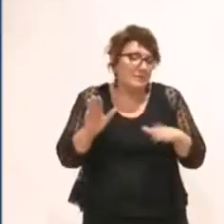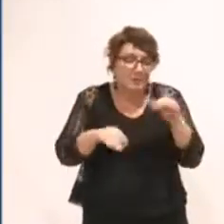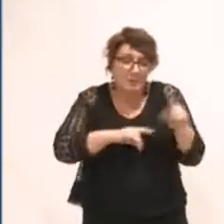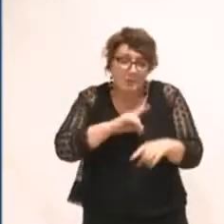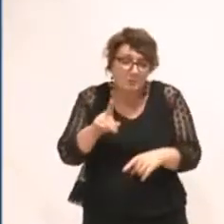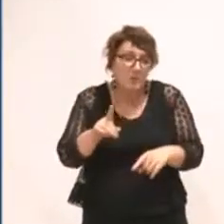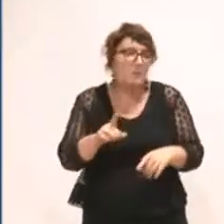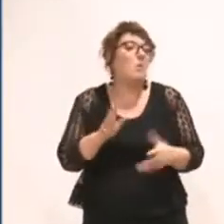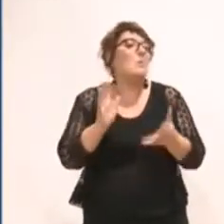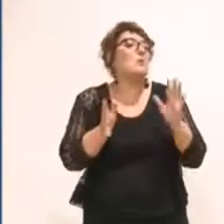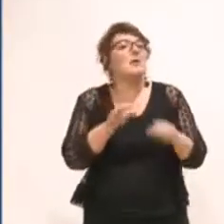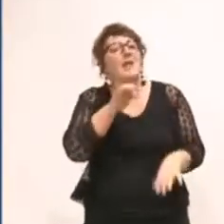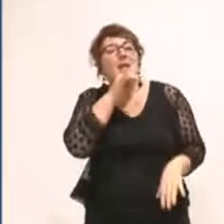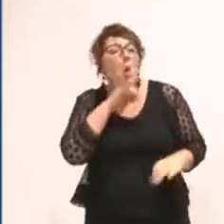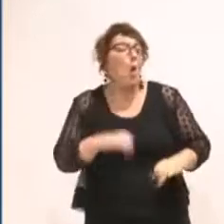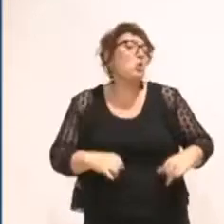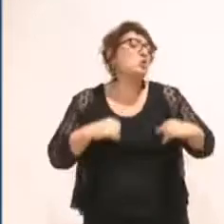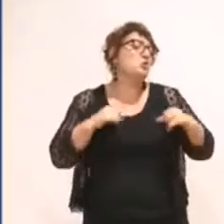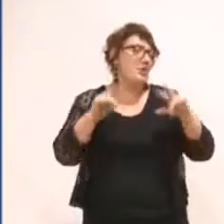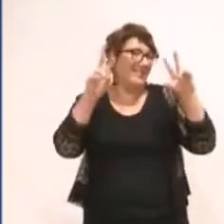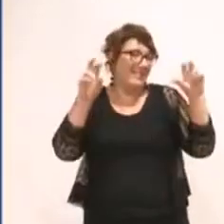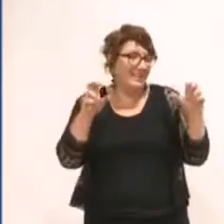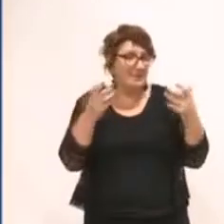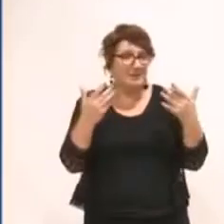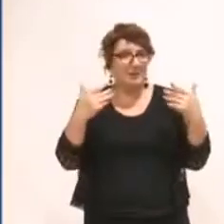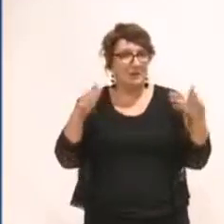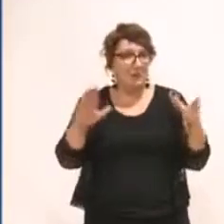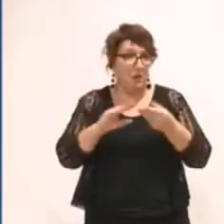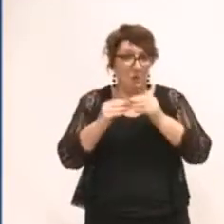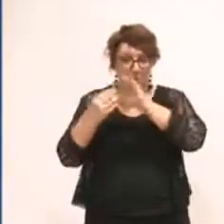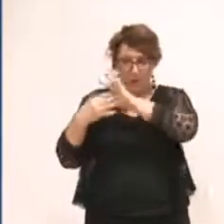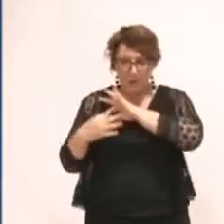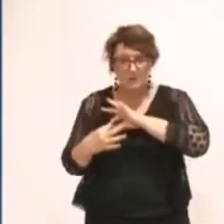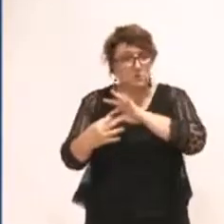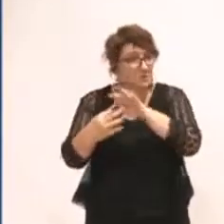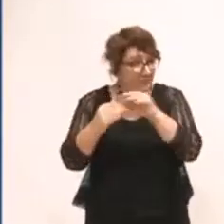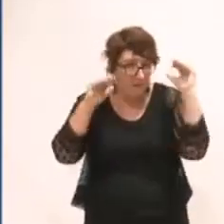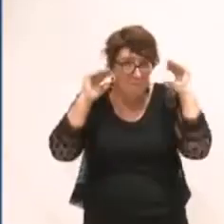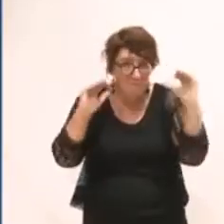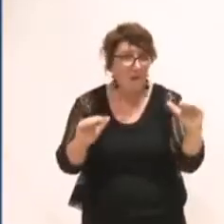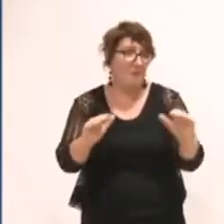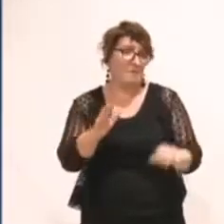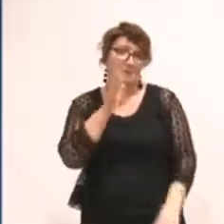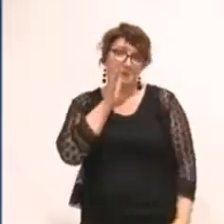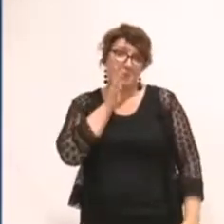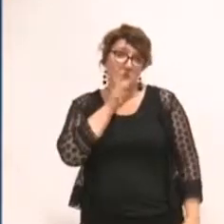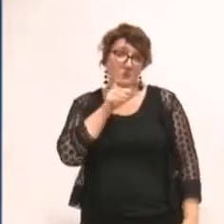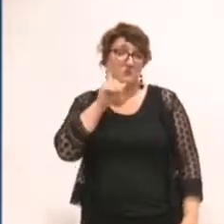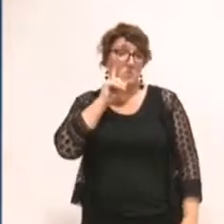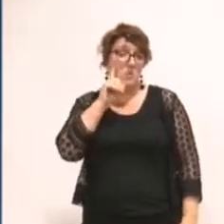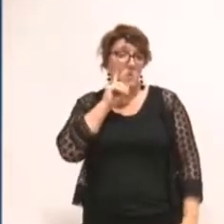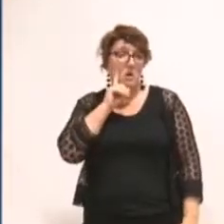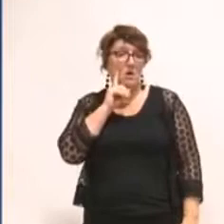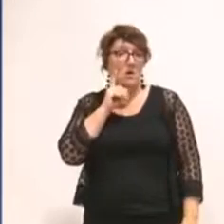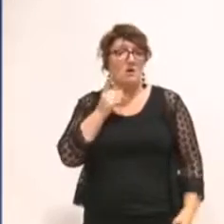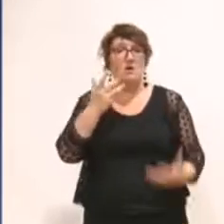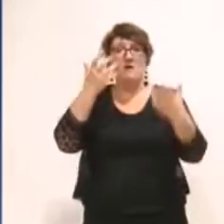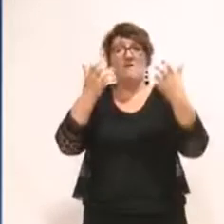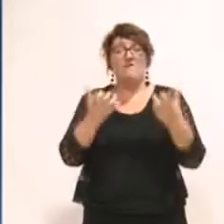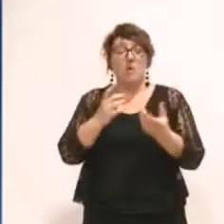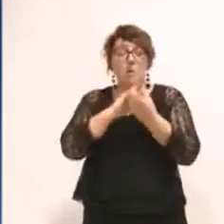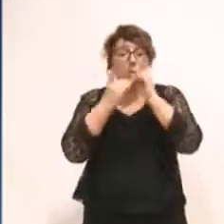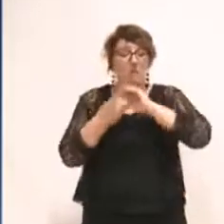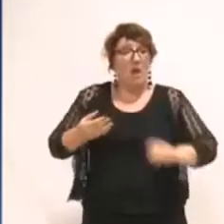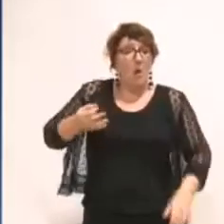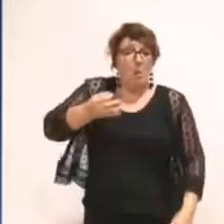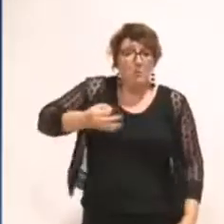de jeunesse, la suite, ce n'était pas possible. Puisque c'était l'automaticité, plusieurs personnes